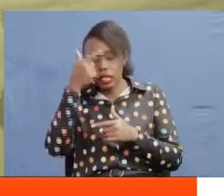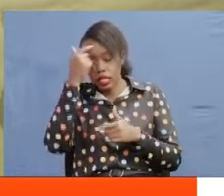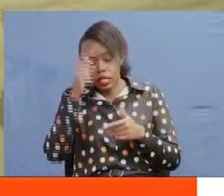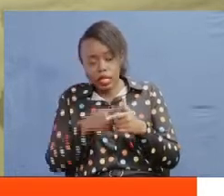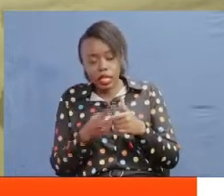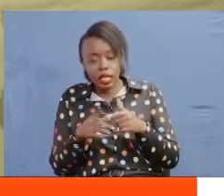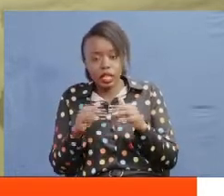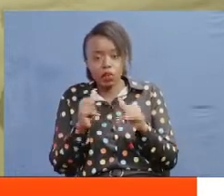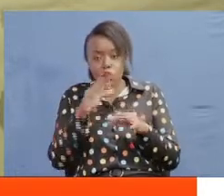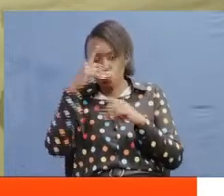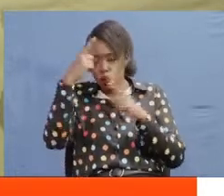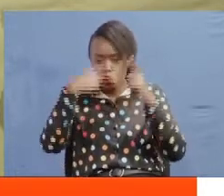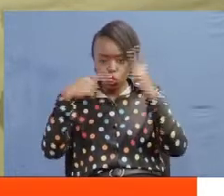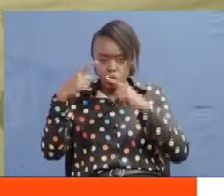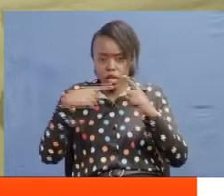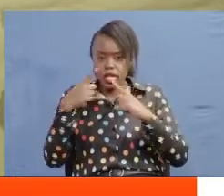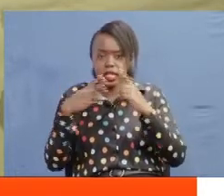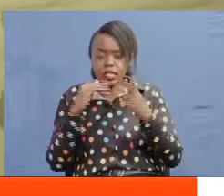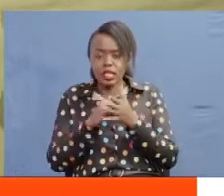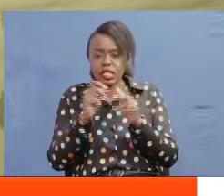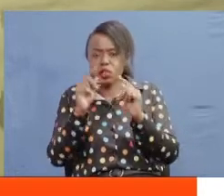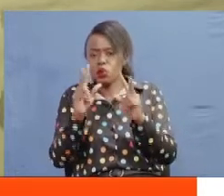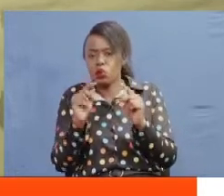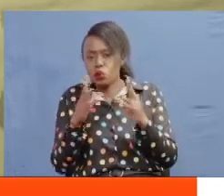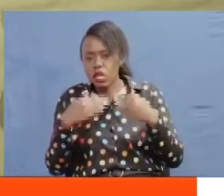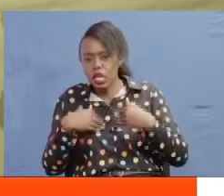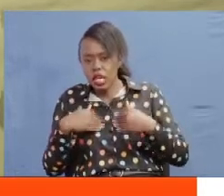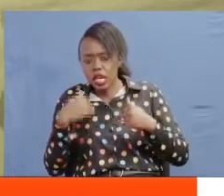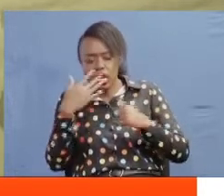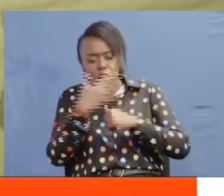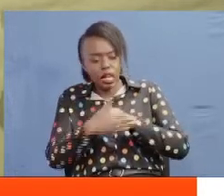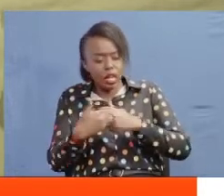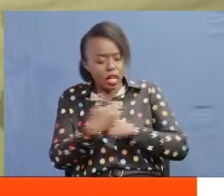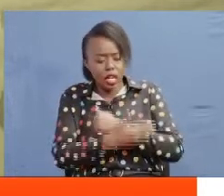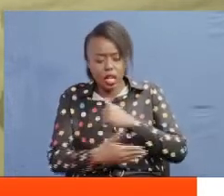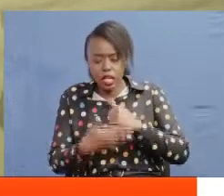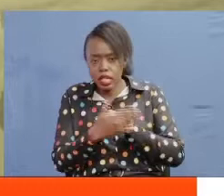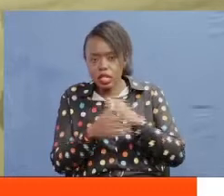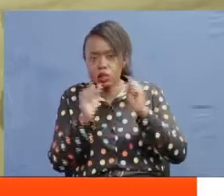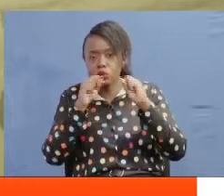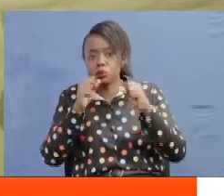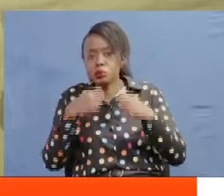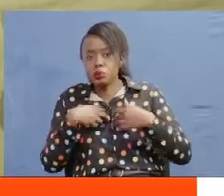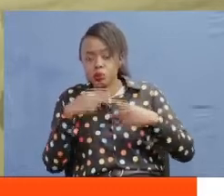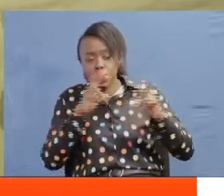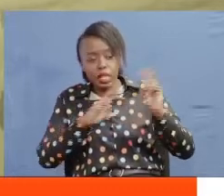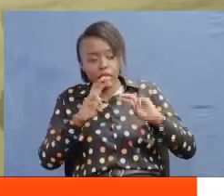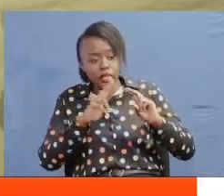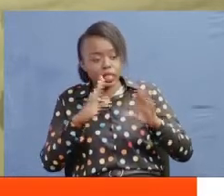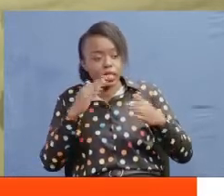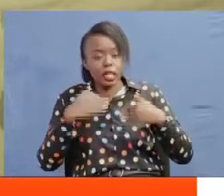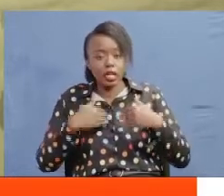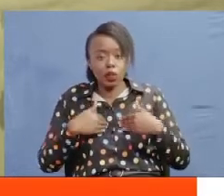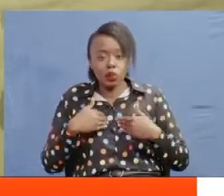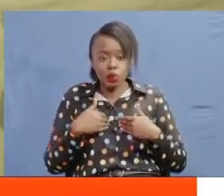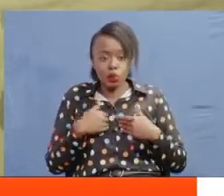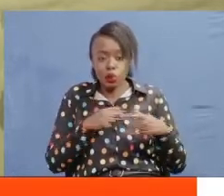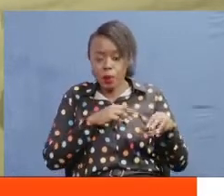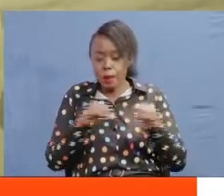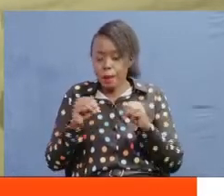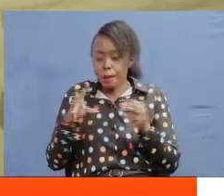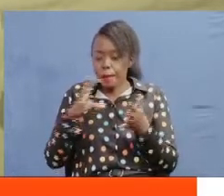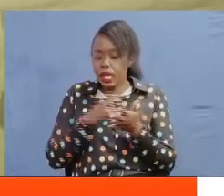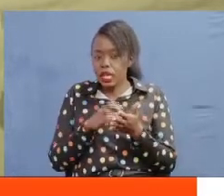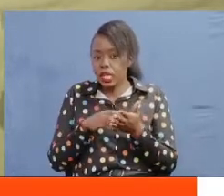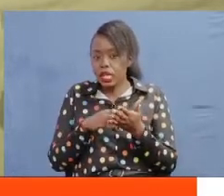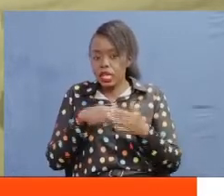wa Kiislamu wamesema ni sawa kufanya upasuaji ili ile ushahidi uweze kupatikana, kupeleka kesi